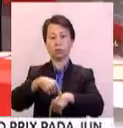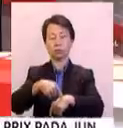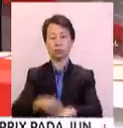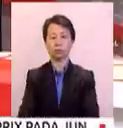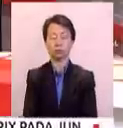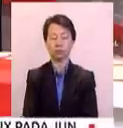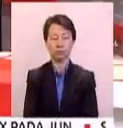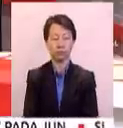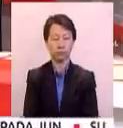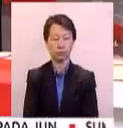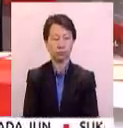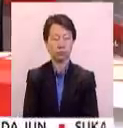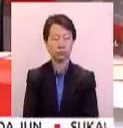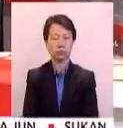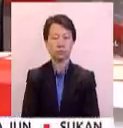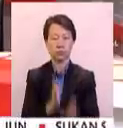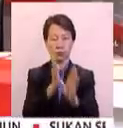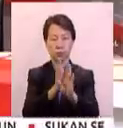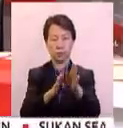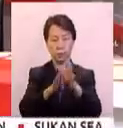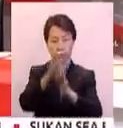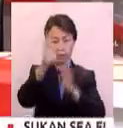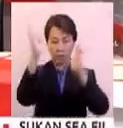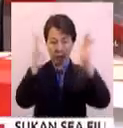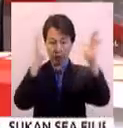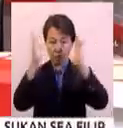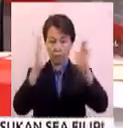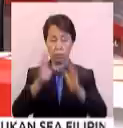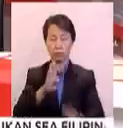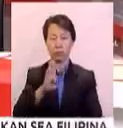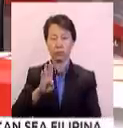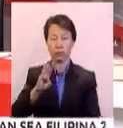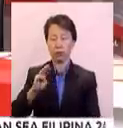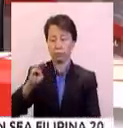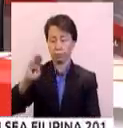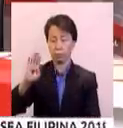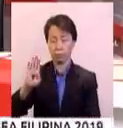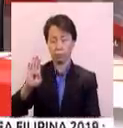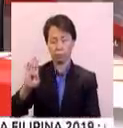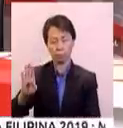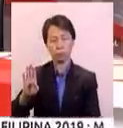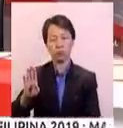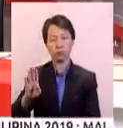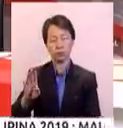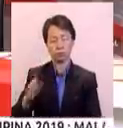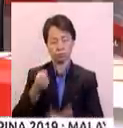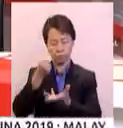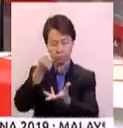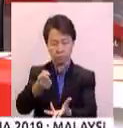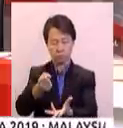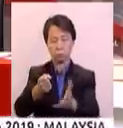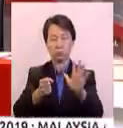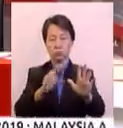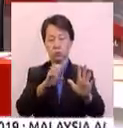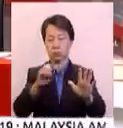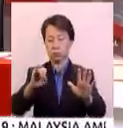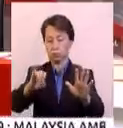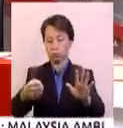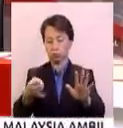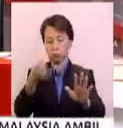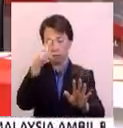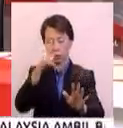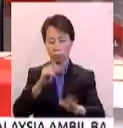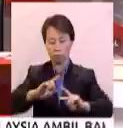dengannya. Bank Pembangunan Malaysia Berhad BPMB melancarkan dana pengangkutan awam berjumlah RM500 juta